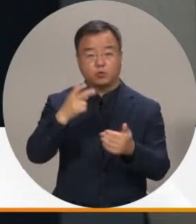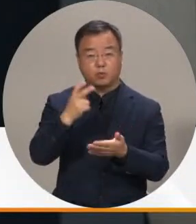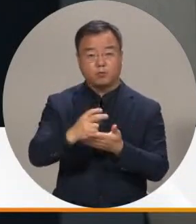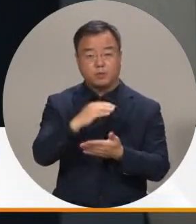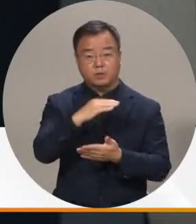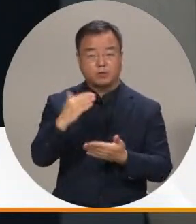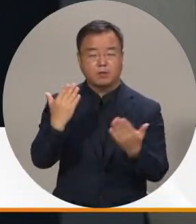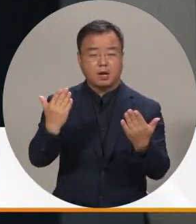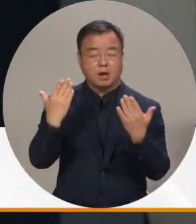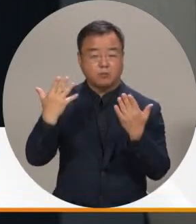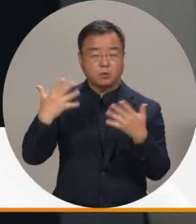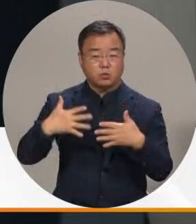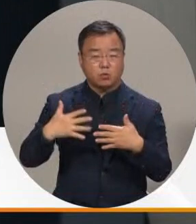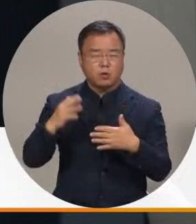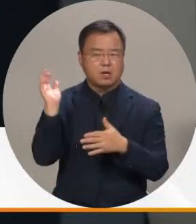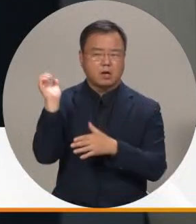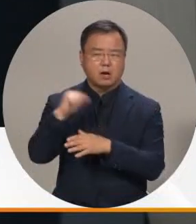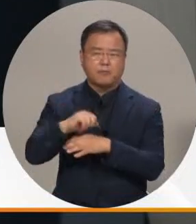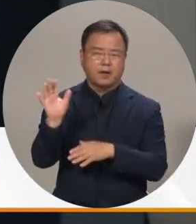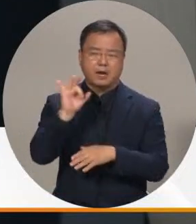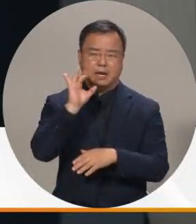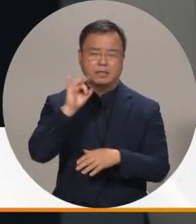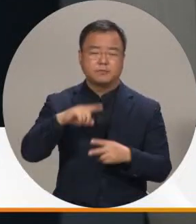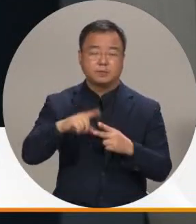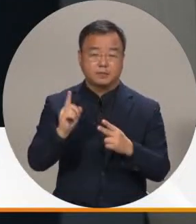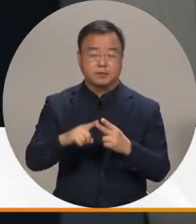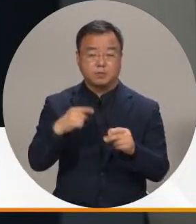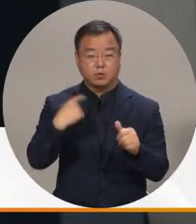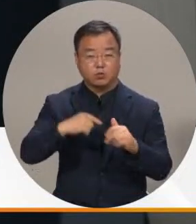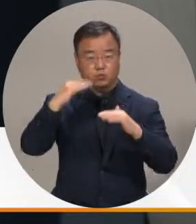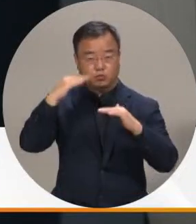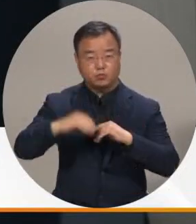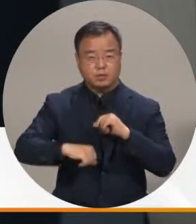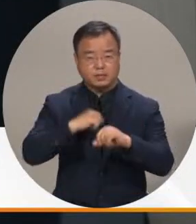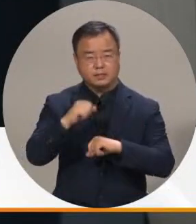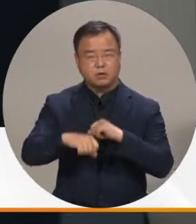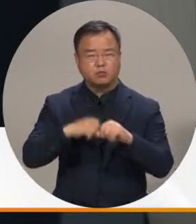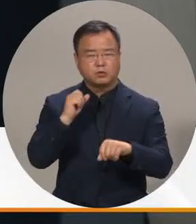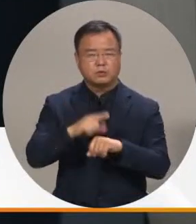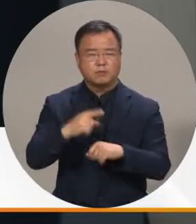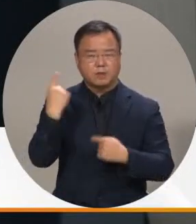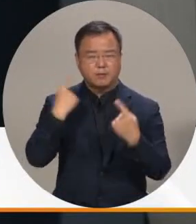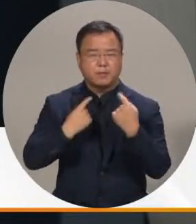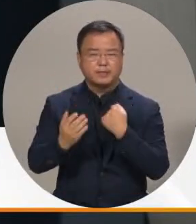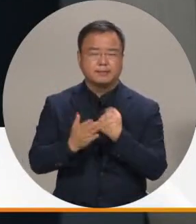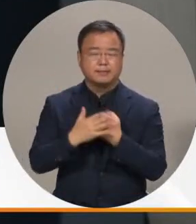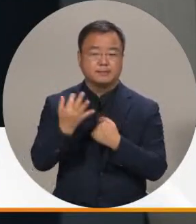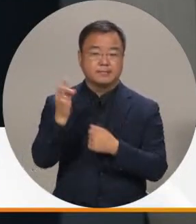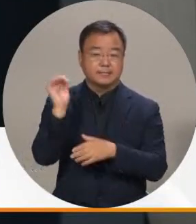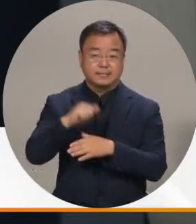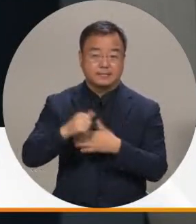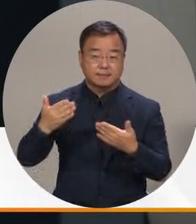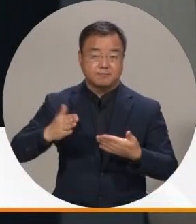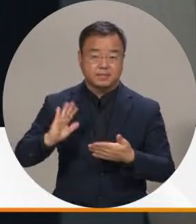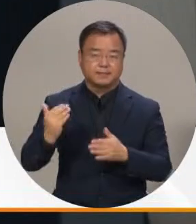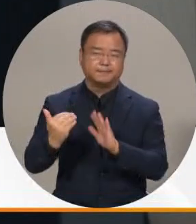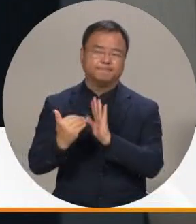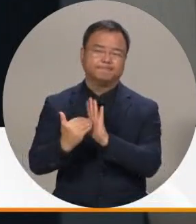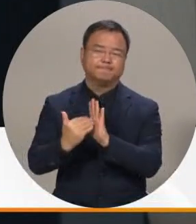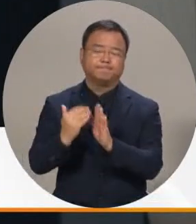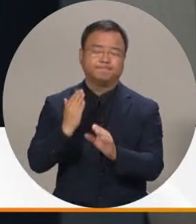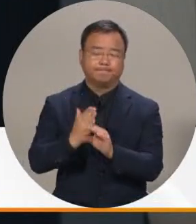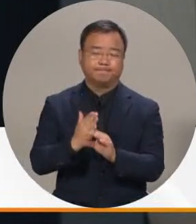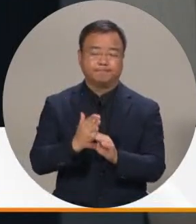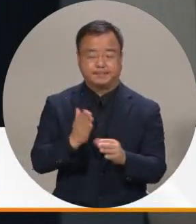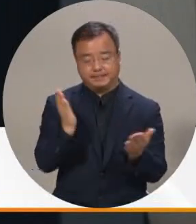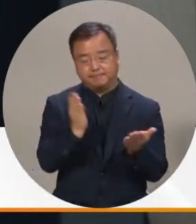학교로는 여건상인가를 받을 수 없구나 혹은 어떤 교육과정에 자율성 치매 등의 이유로 자발적으로인가를 받지 않았기 때문에 그에